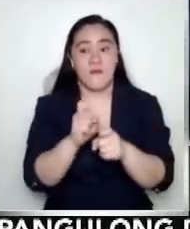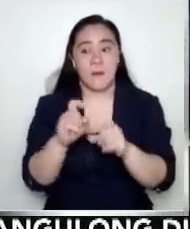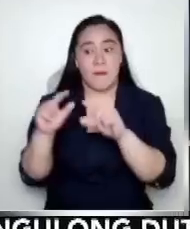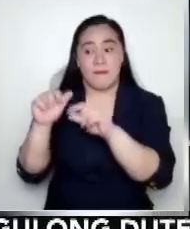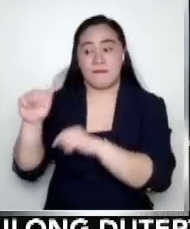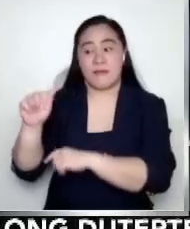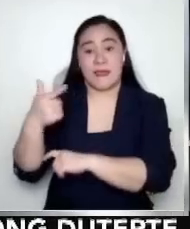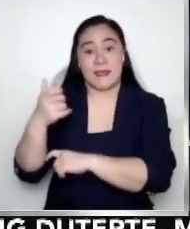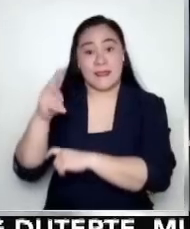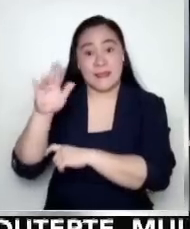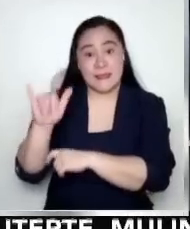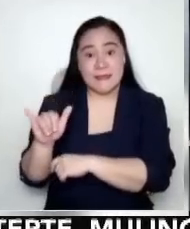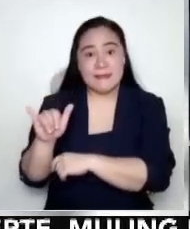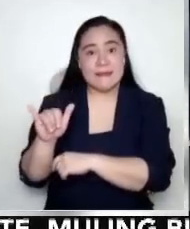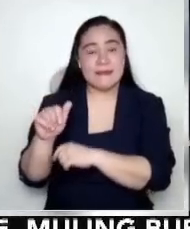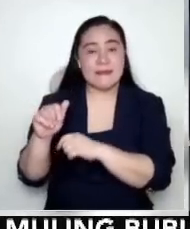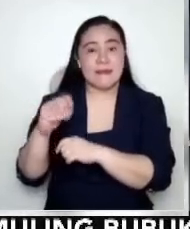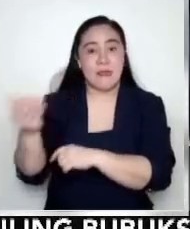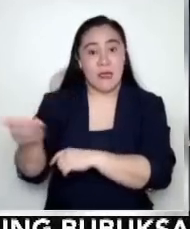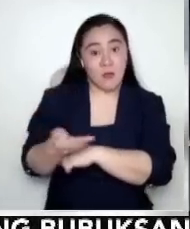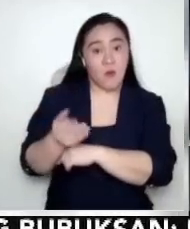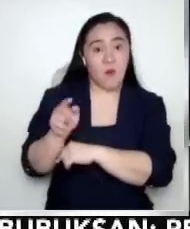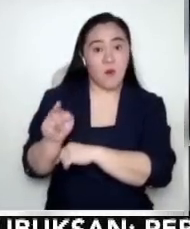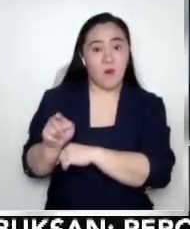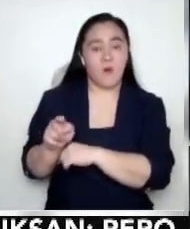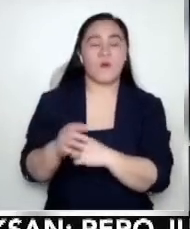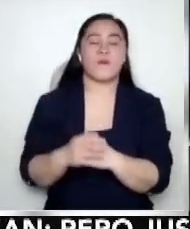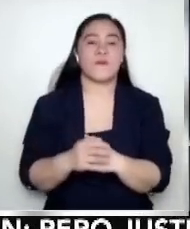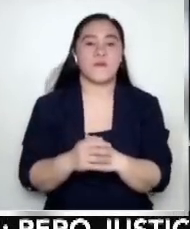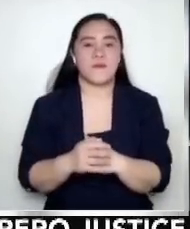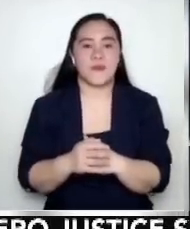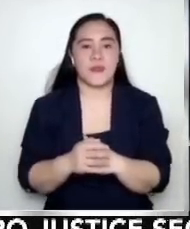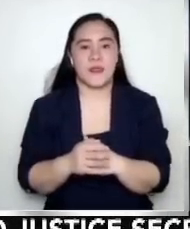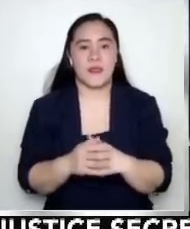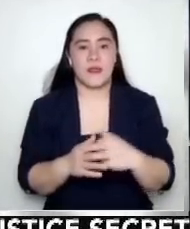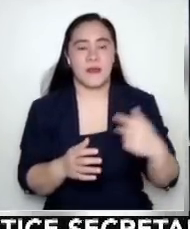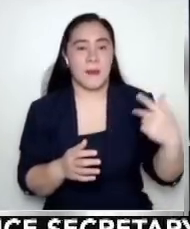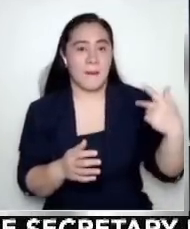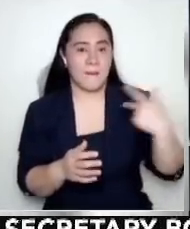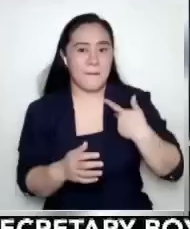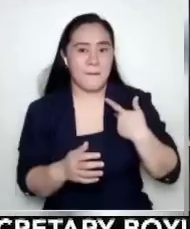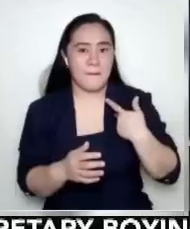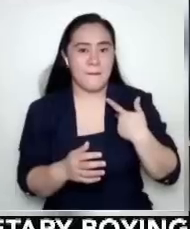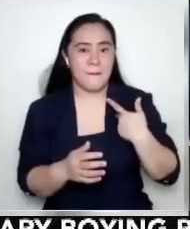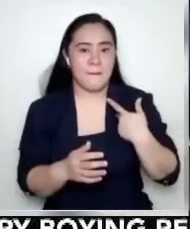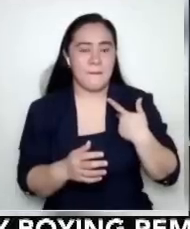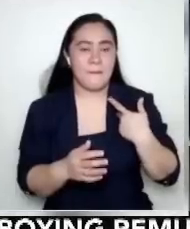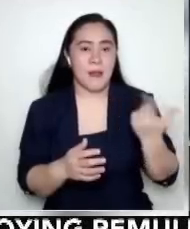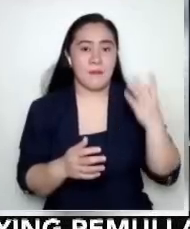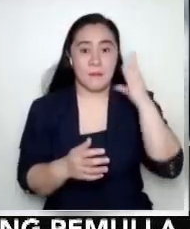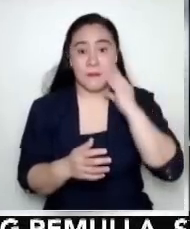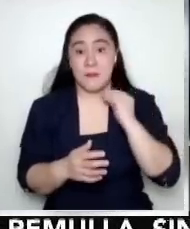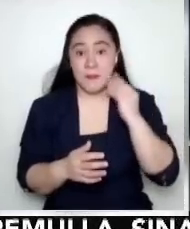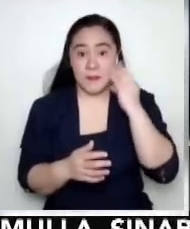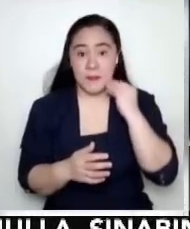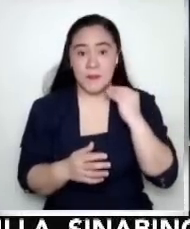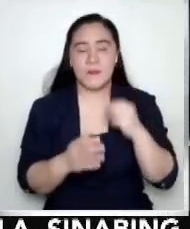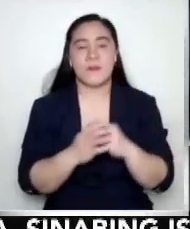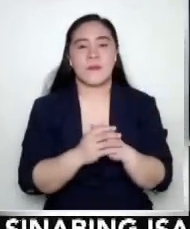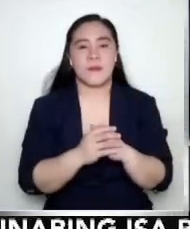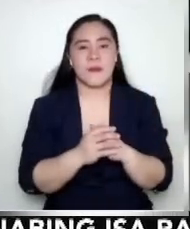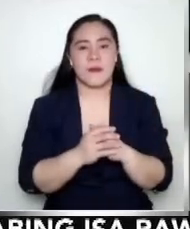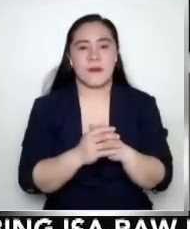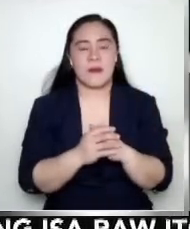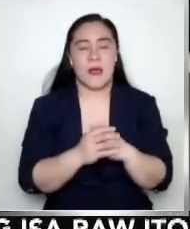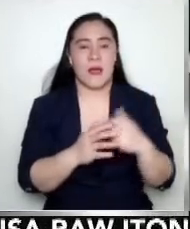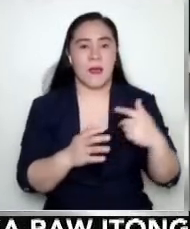mga nangyayari involving the son, we could have done